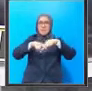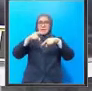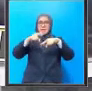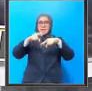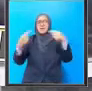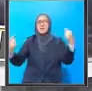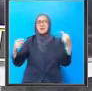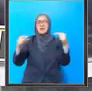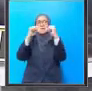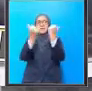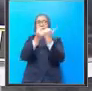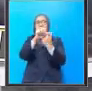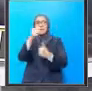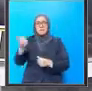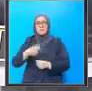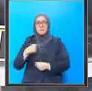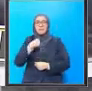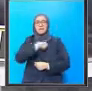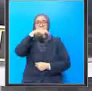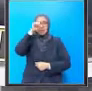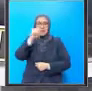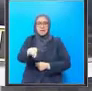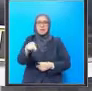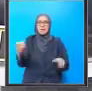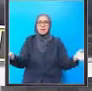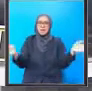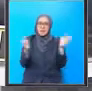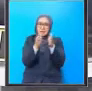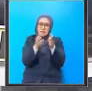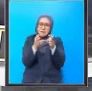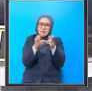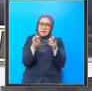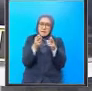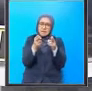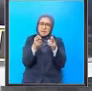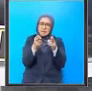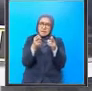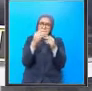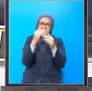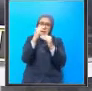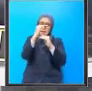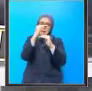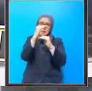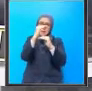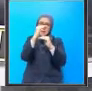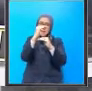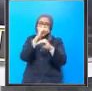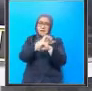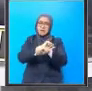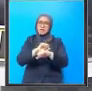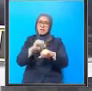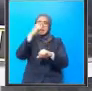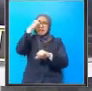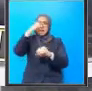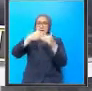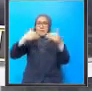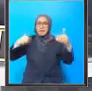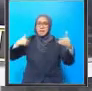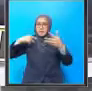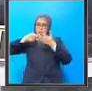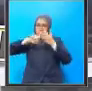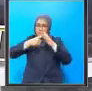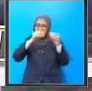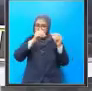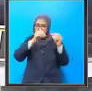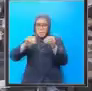harus memendekkan tempo persiapsiagaan sebelum bermula operasi semua